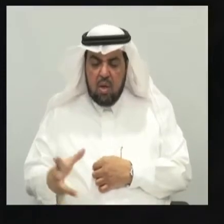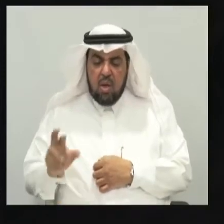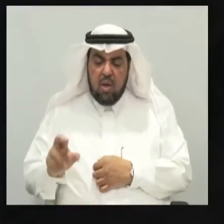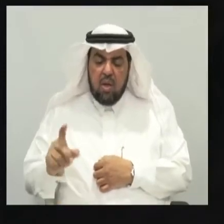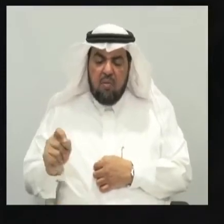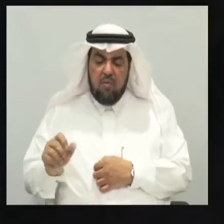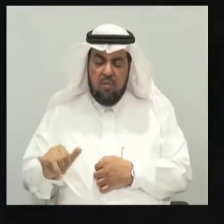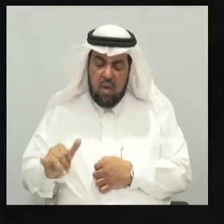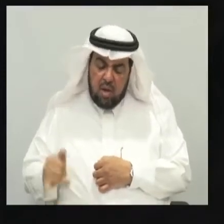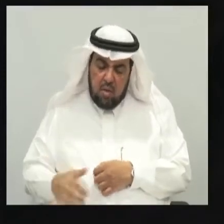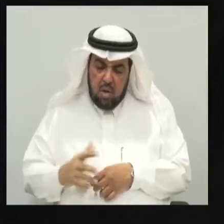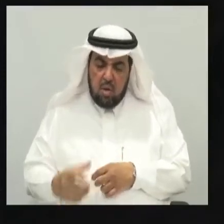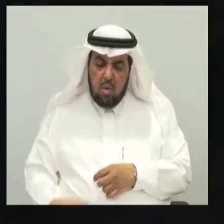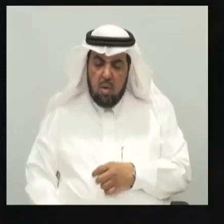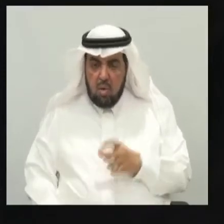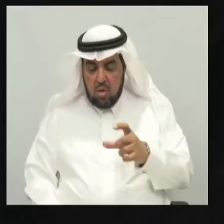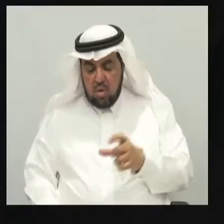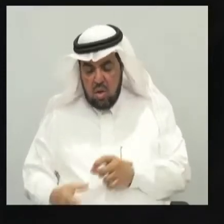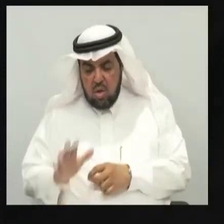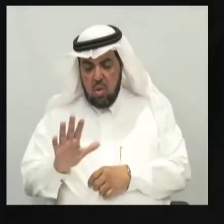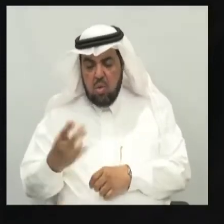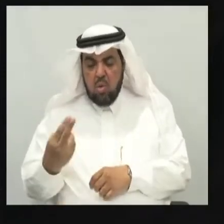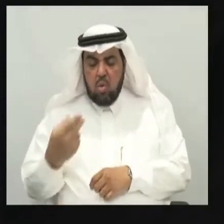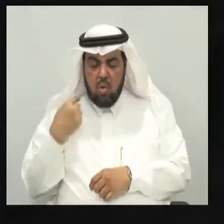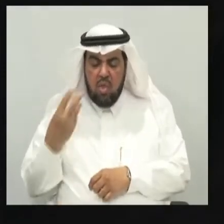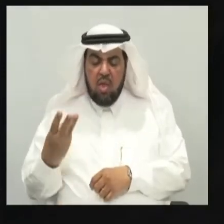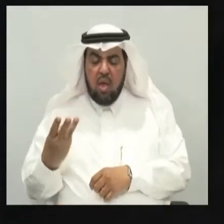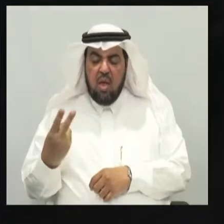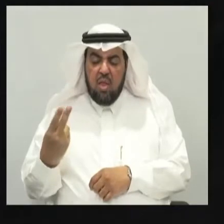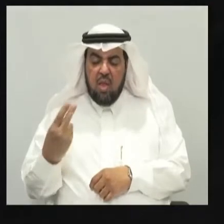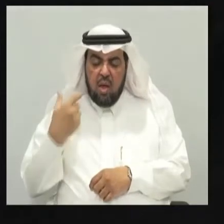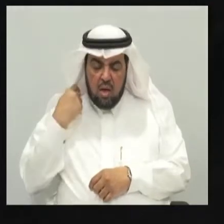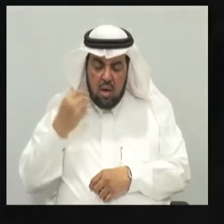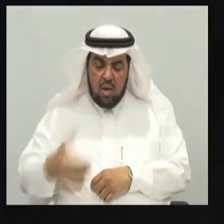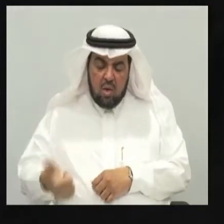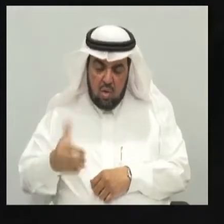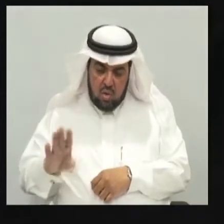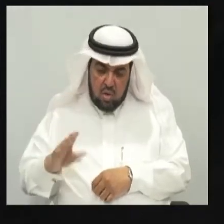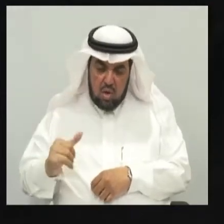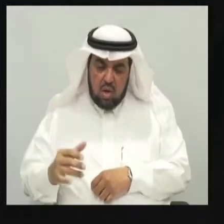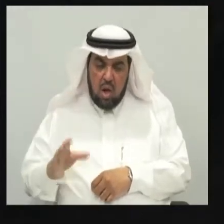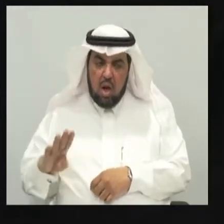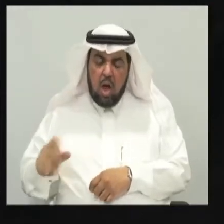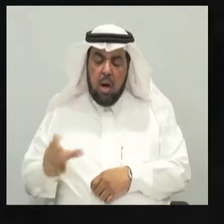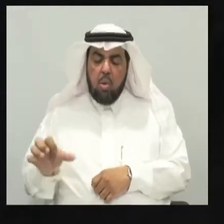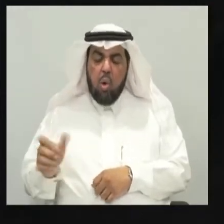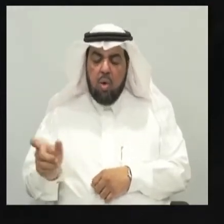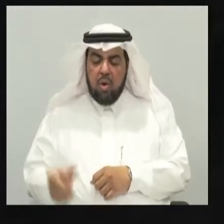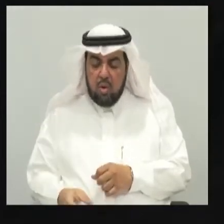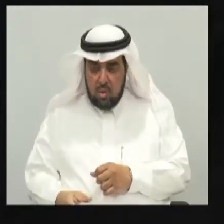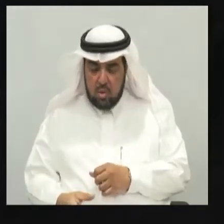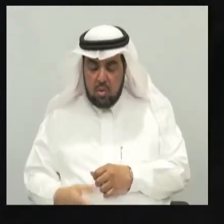هو مركب CO2، هو ثاني أكسيد ماذا؟ الكربون. إذا في جميع حياتنا نحن